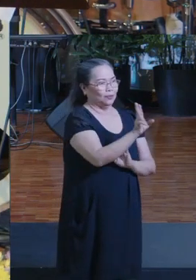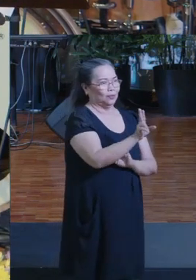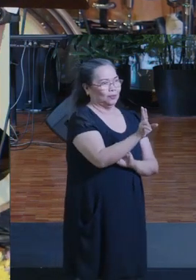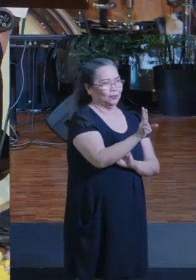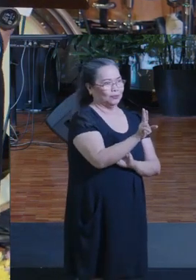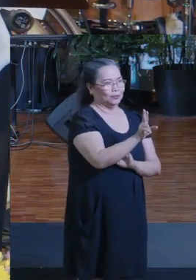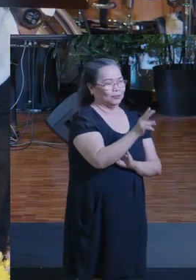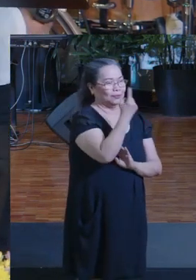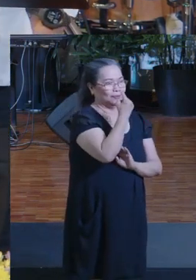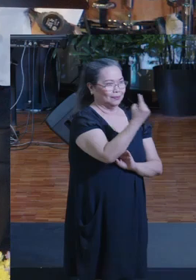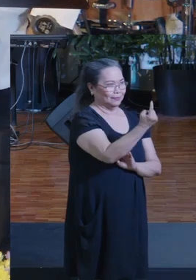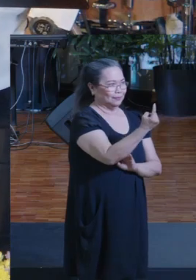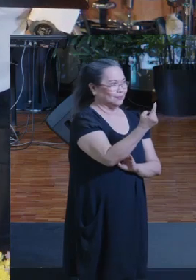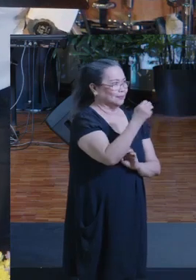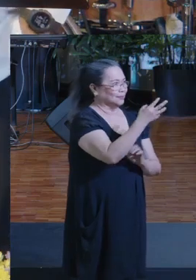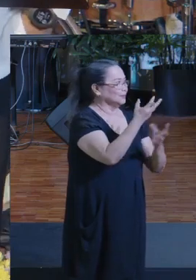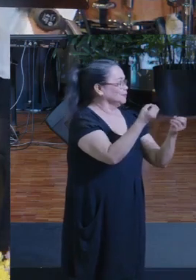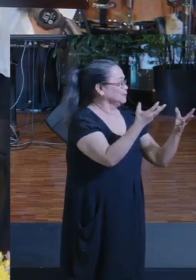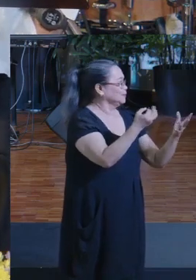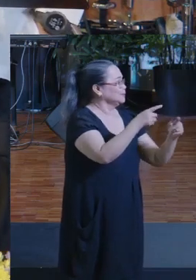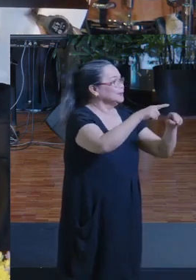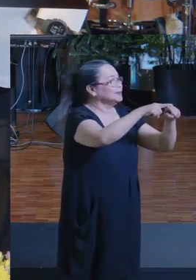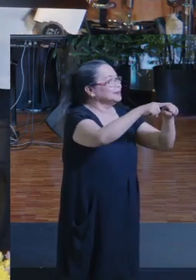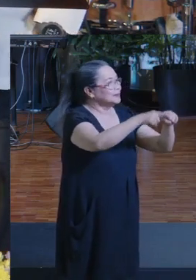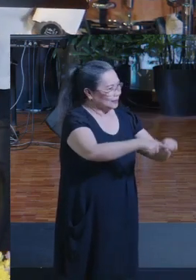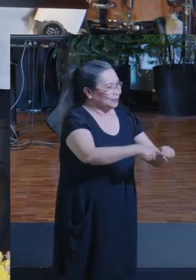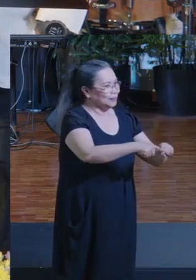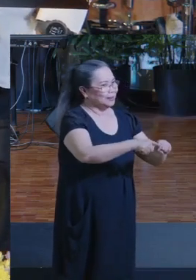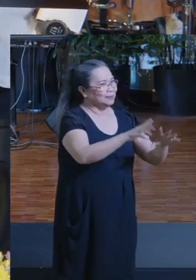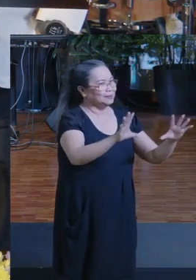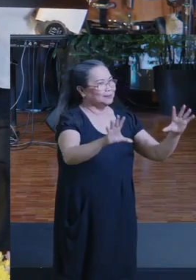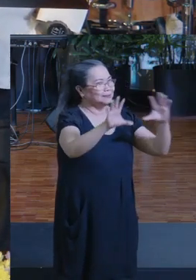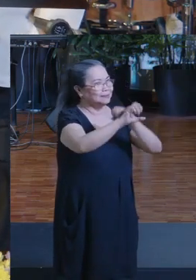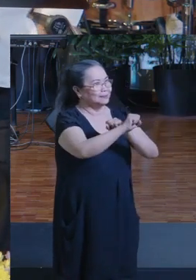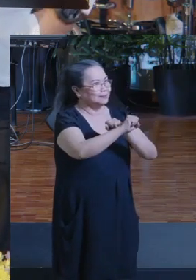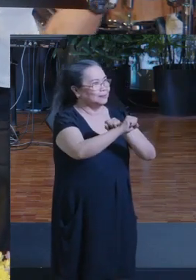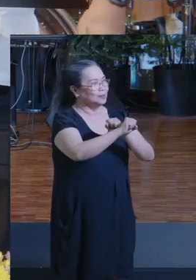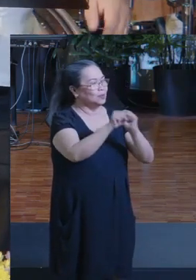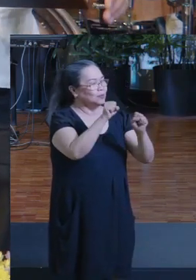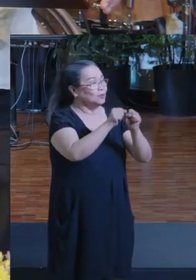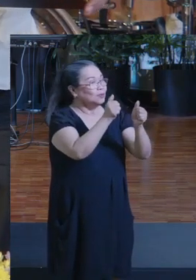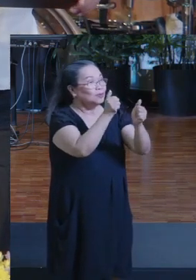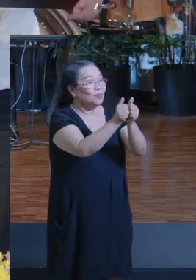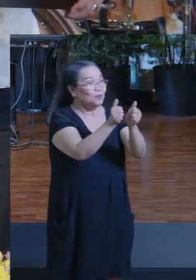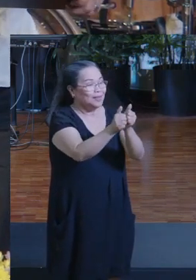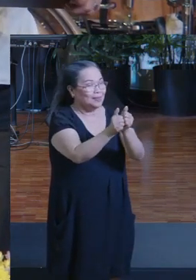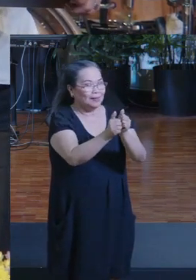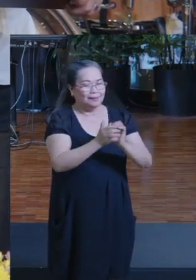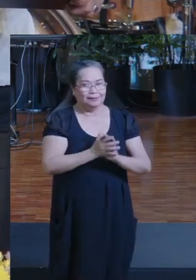the singular and in the plural. Depende sa konteksto. No?